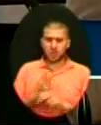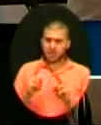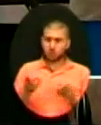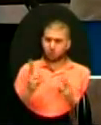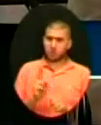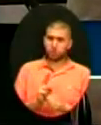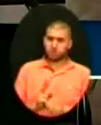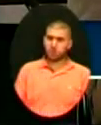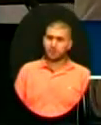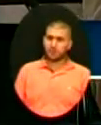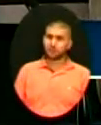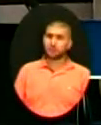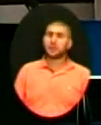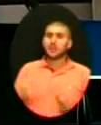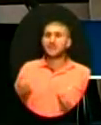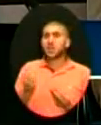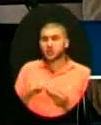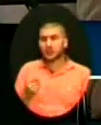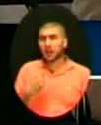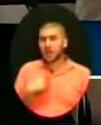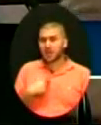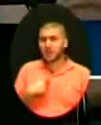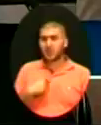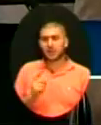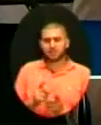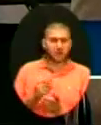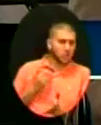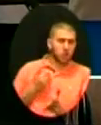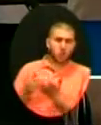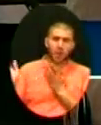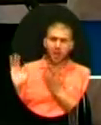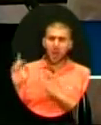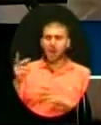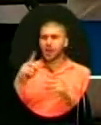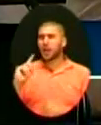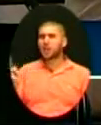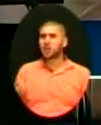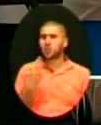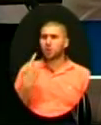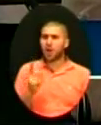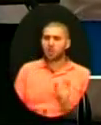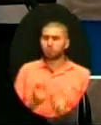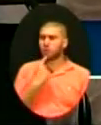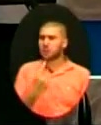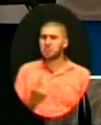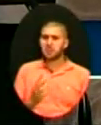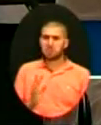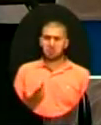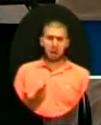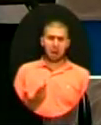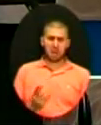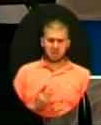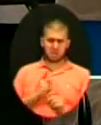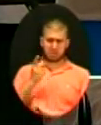שאפשר לשמור עליהם. דבר נוסף, אני דוחה מכל וכל את כל האלה שאומרים, מה,